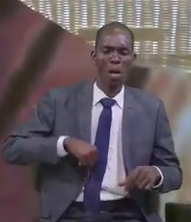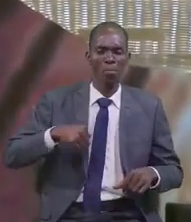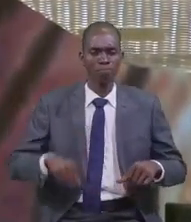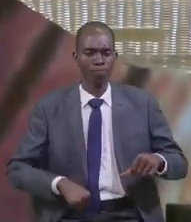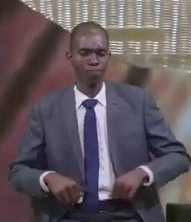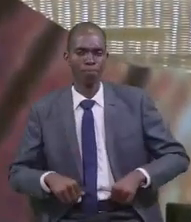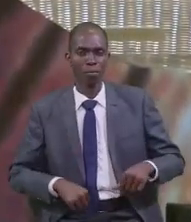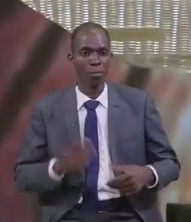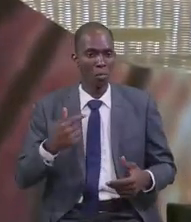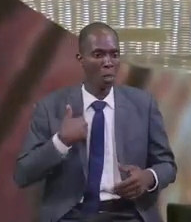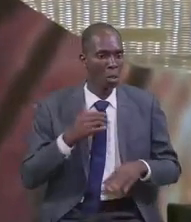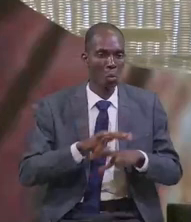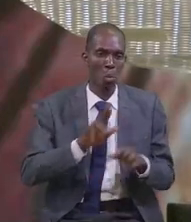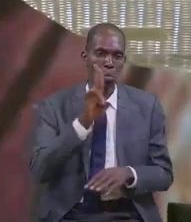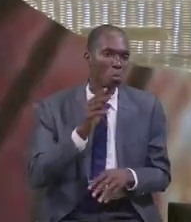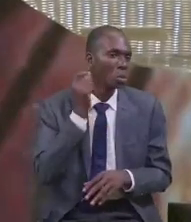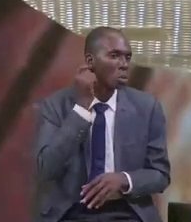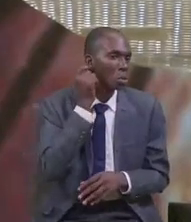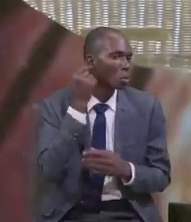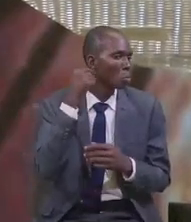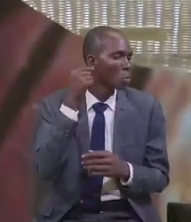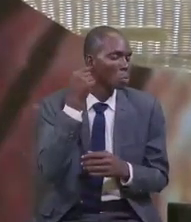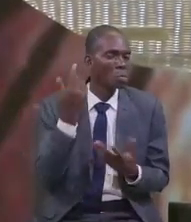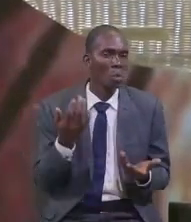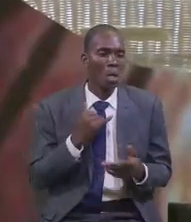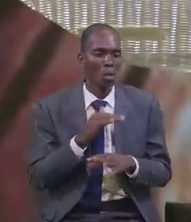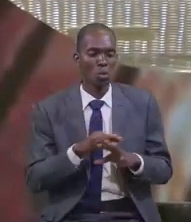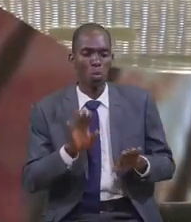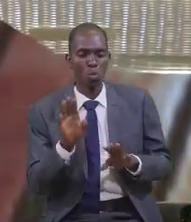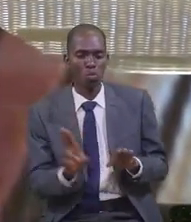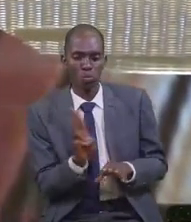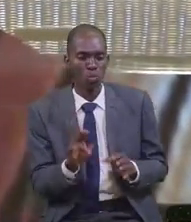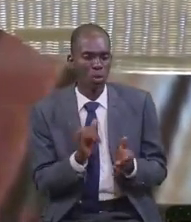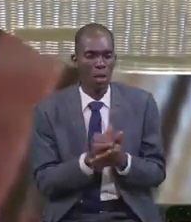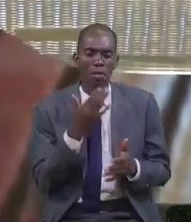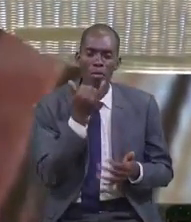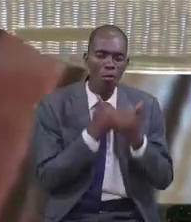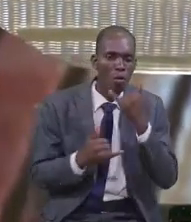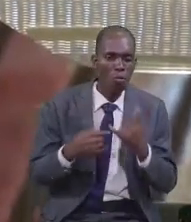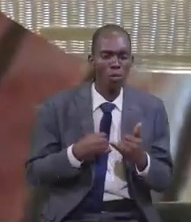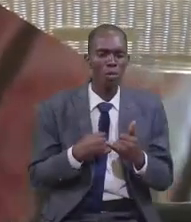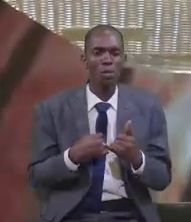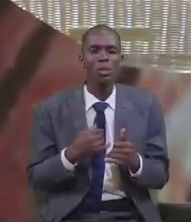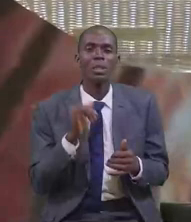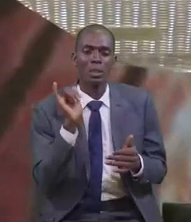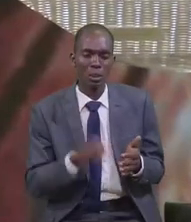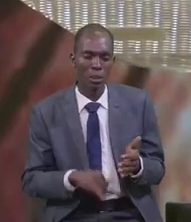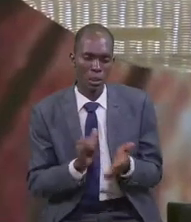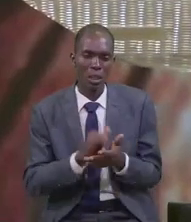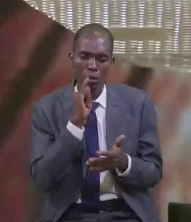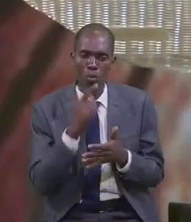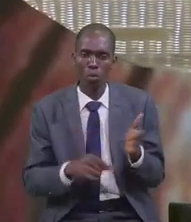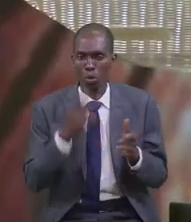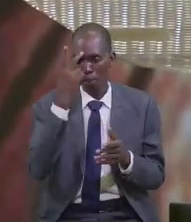notre vie ou bien nous enorgueillir que je ne peux pas ceci et cela. Ce n'est pas le salut. Oui, le